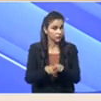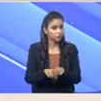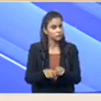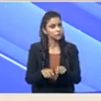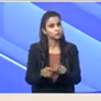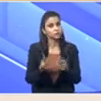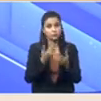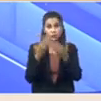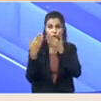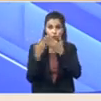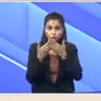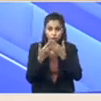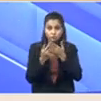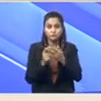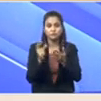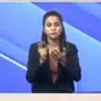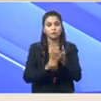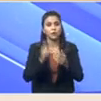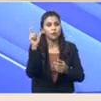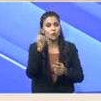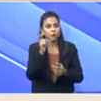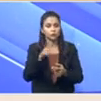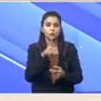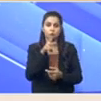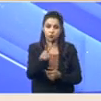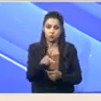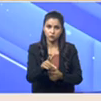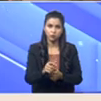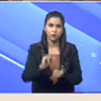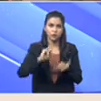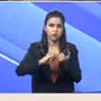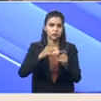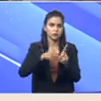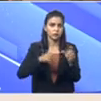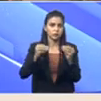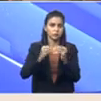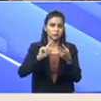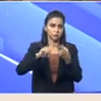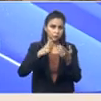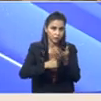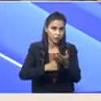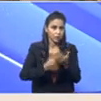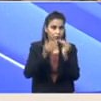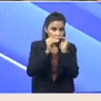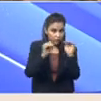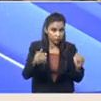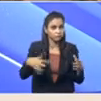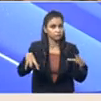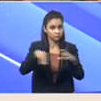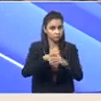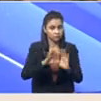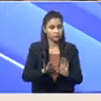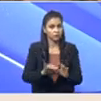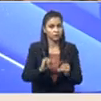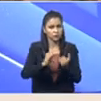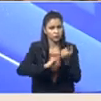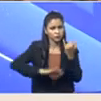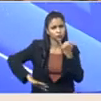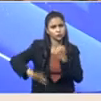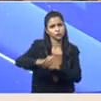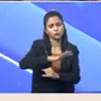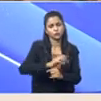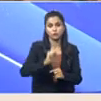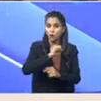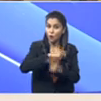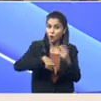कहूंगा कि साइबर स्कैम के खिलाफ मुहिम में छात्रों को भी जोड़े। समाज में सबके